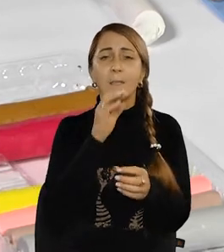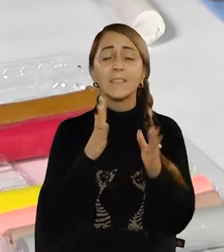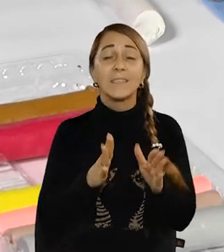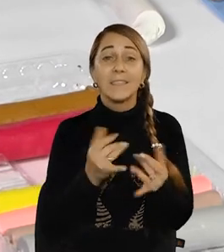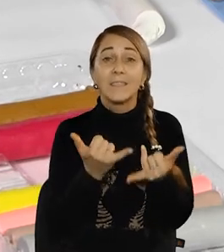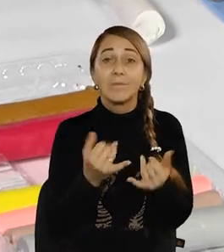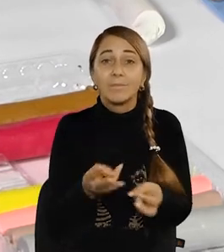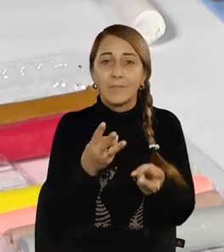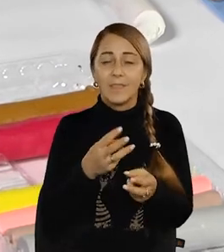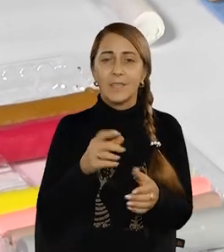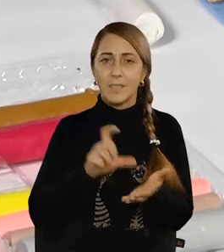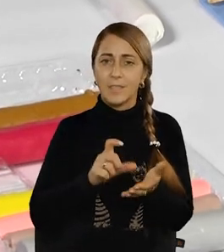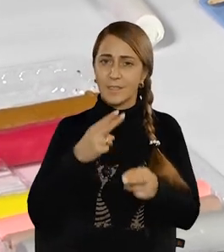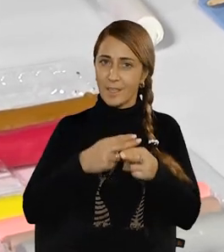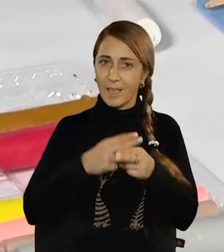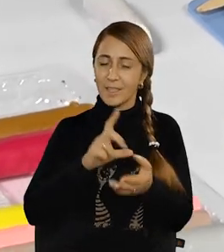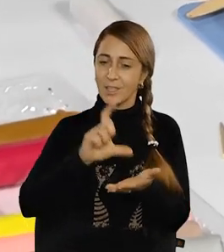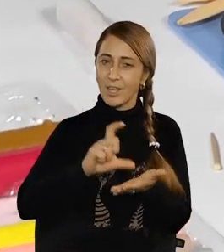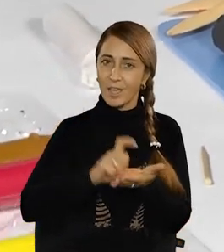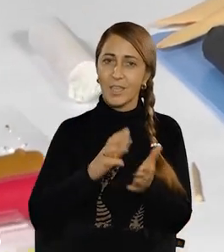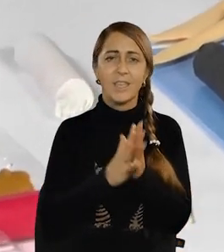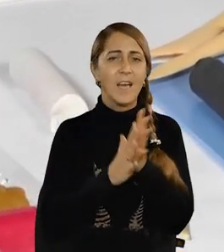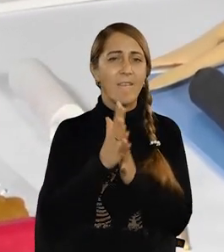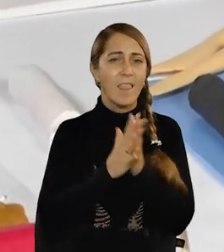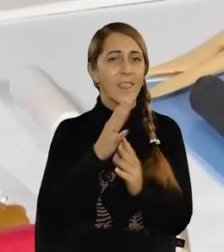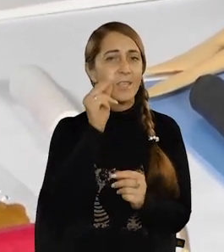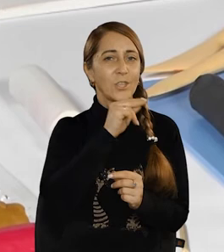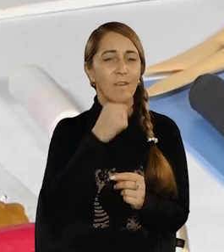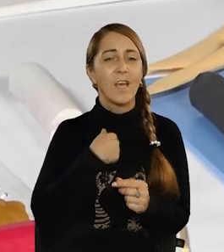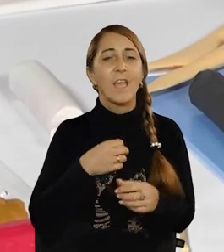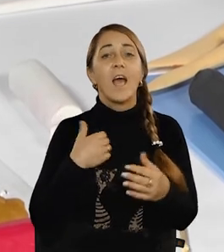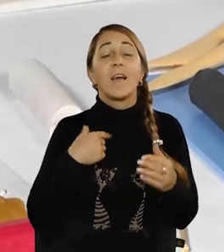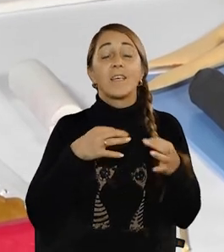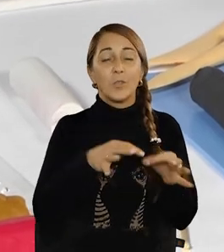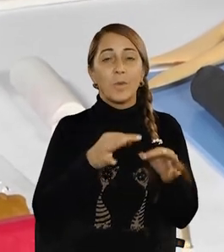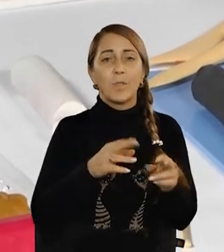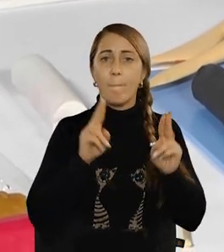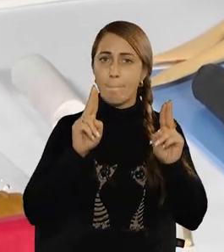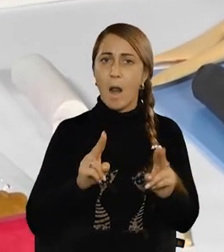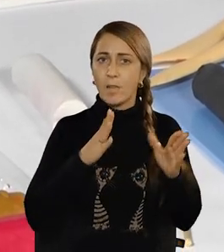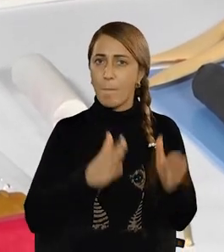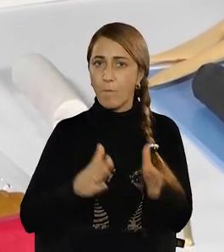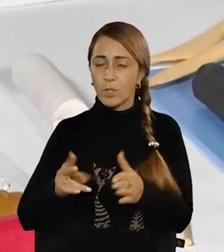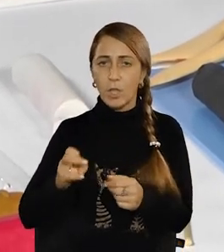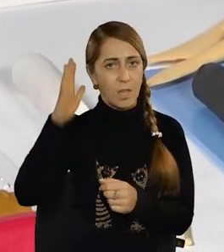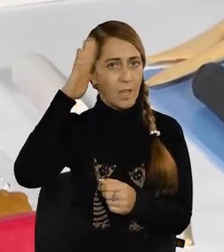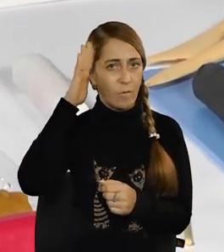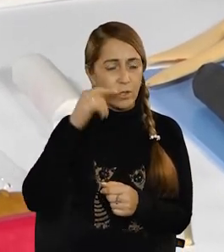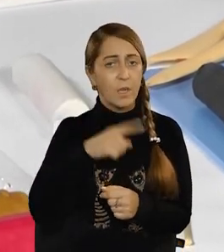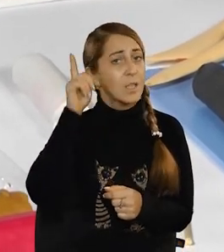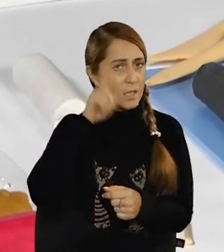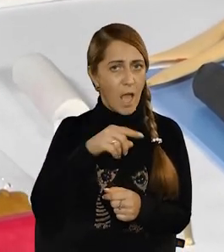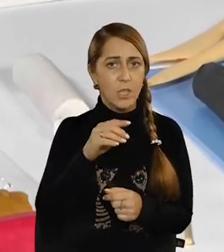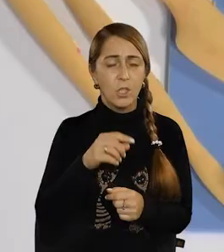зварений у великій залізній туристичній чашці трав'яний чай, я вирішив розповісти їм правила поведінки на воді. Знаєш,